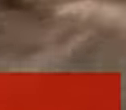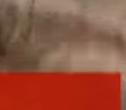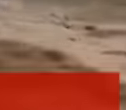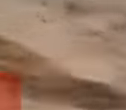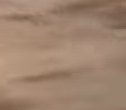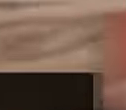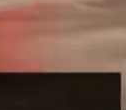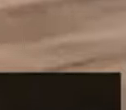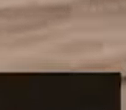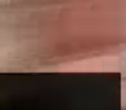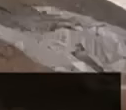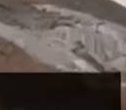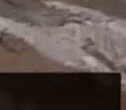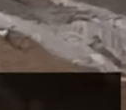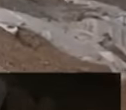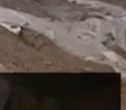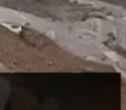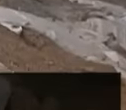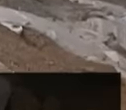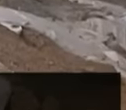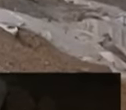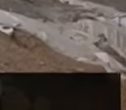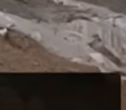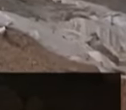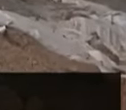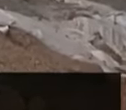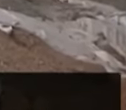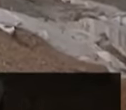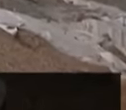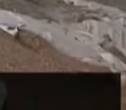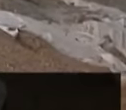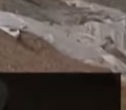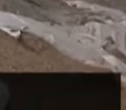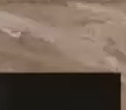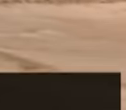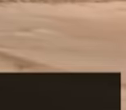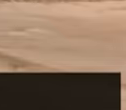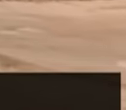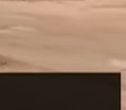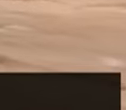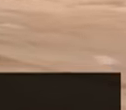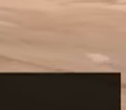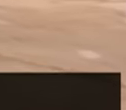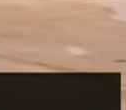pembinaan lebuh raya Pen Borneo diteruskan dengan formula baru bagi kurangkan kos pelaksanaan projek.